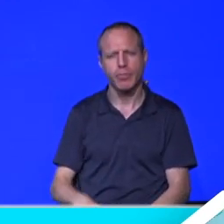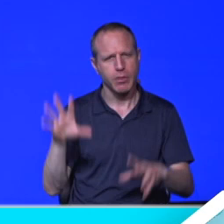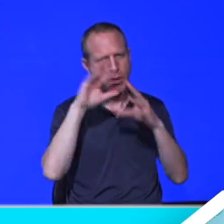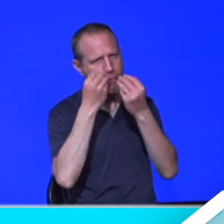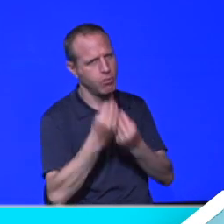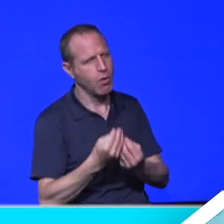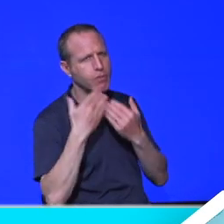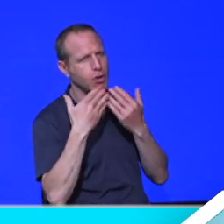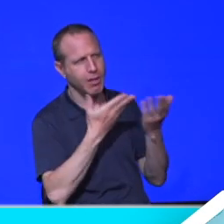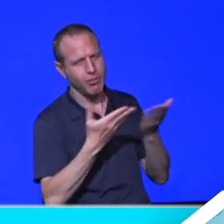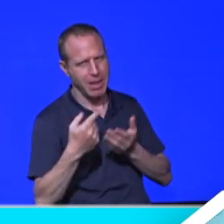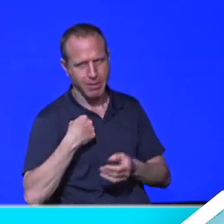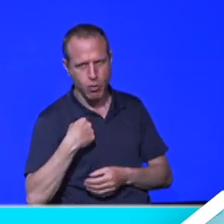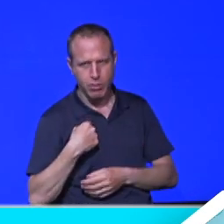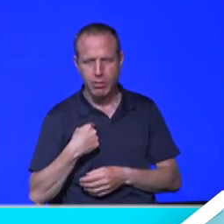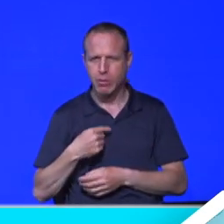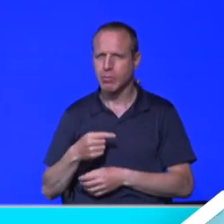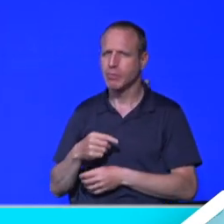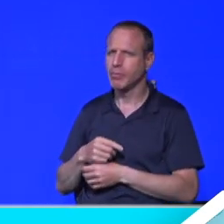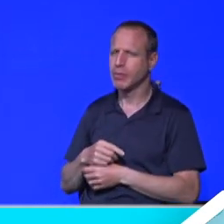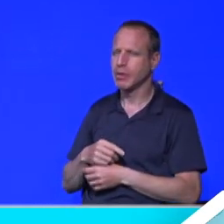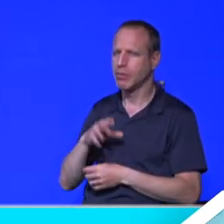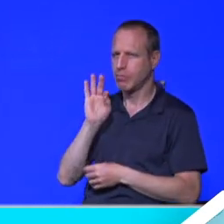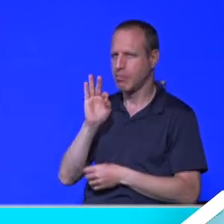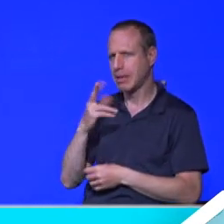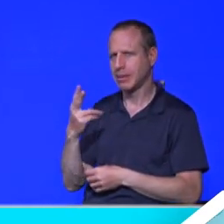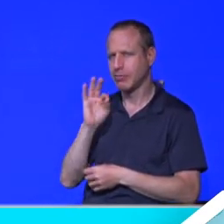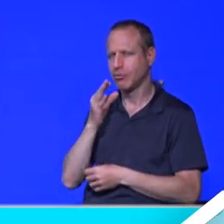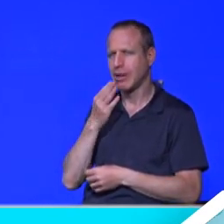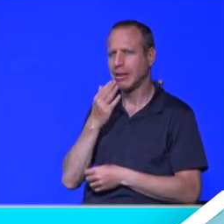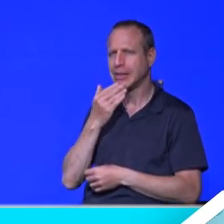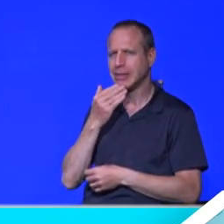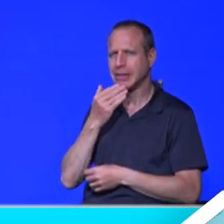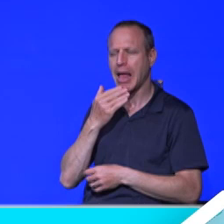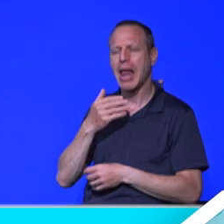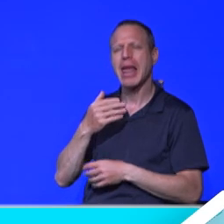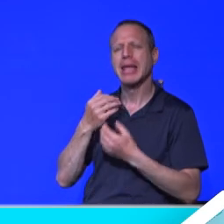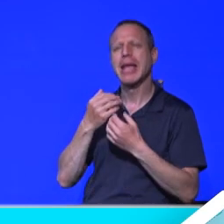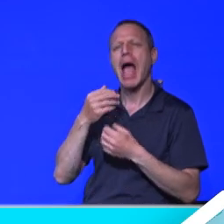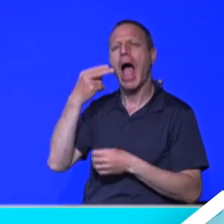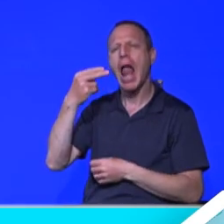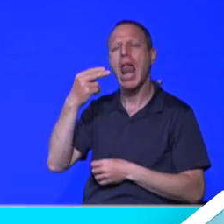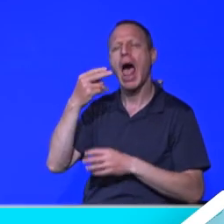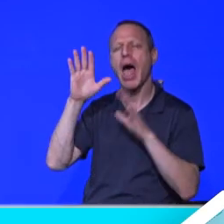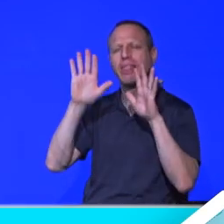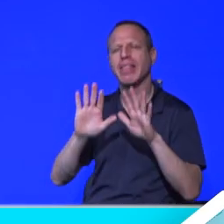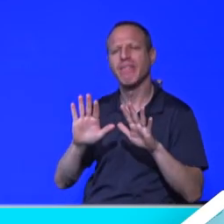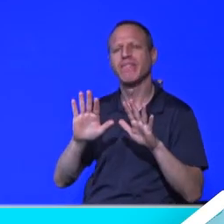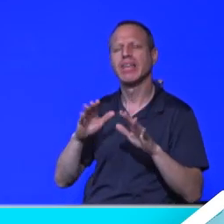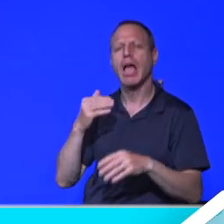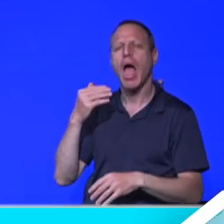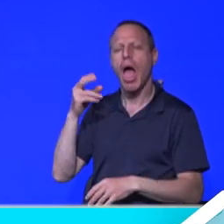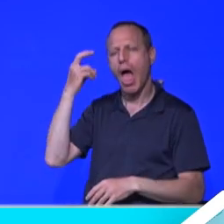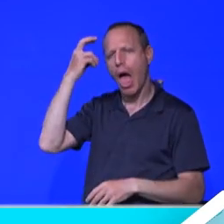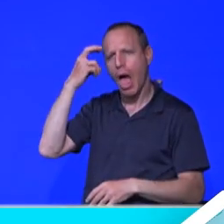Good evening, thank you for having me. Correspondent of the Israeli Hala TV in Arabic, but you talk to